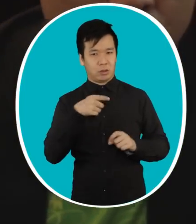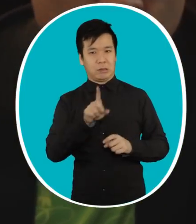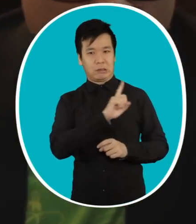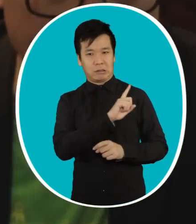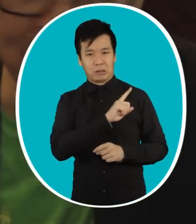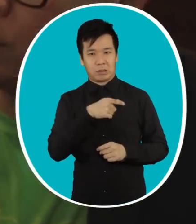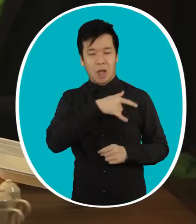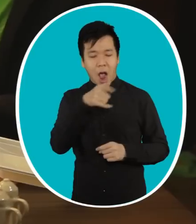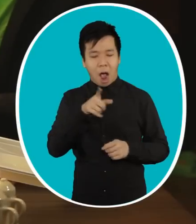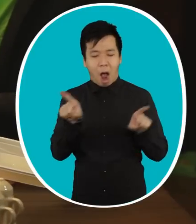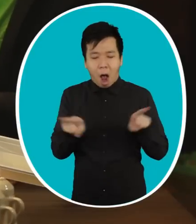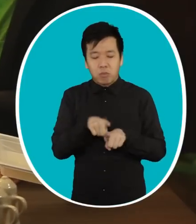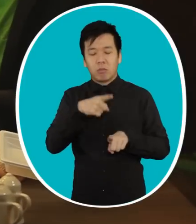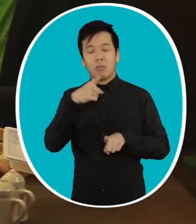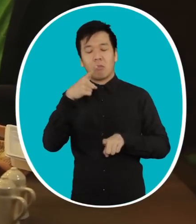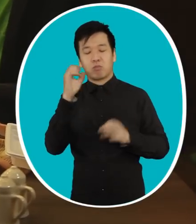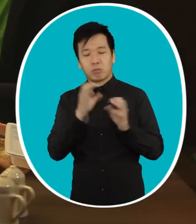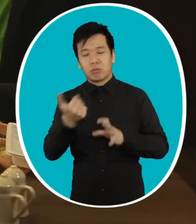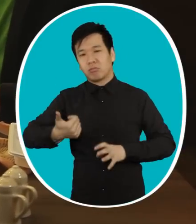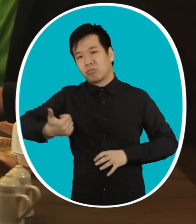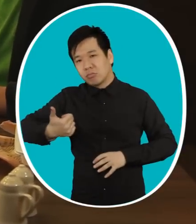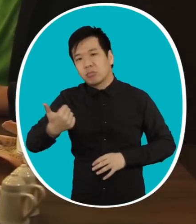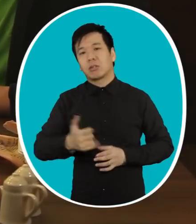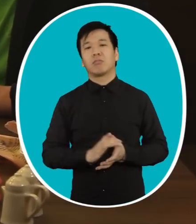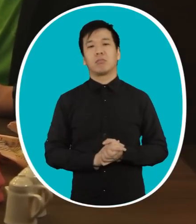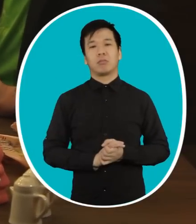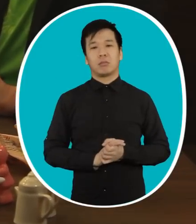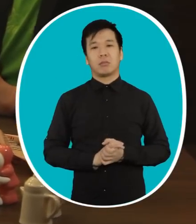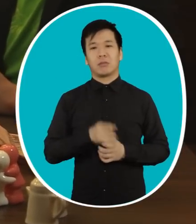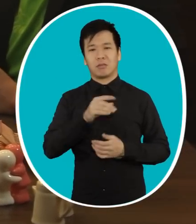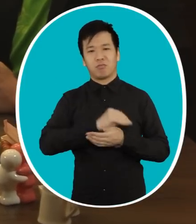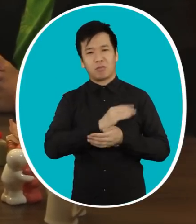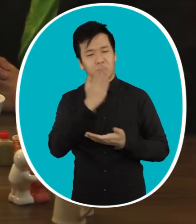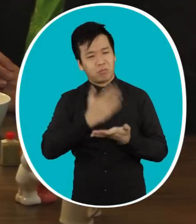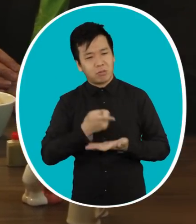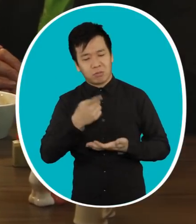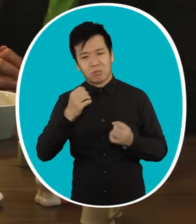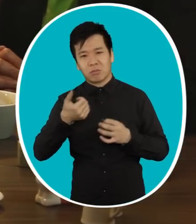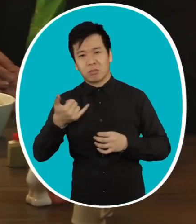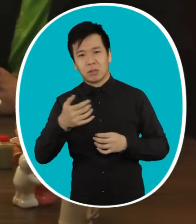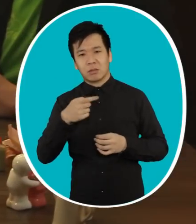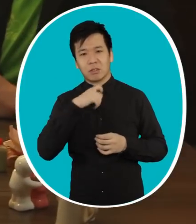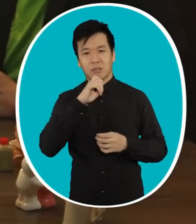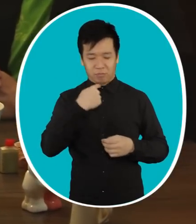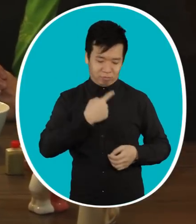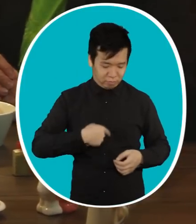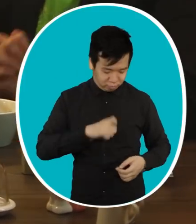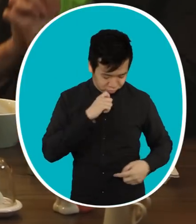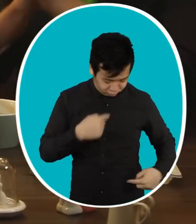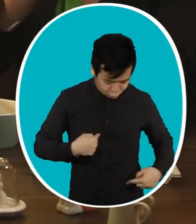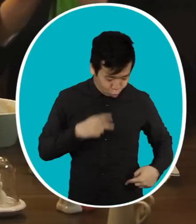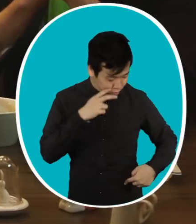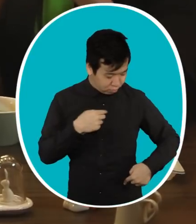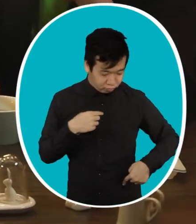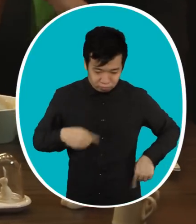佢嗰個族群先至可以同佢溝通到。是不是你其實是雕鼠的、 啊、我身體有些部分似的、啊